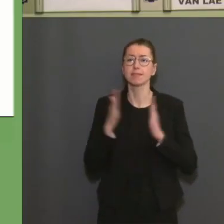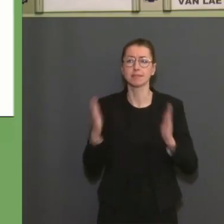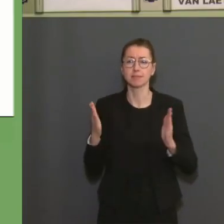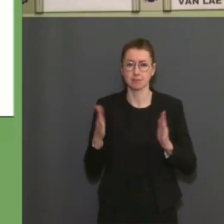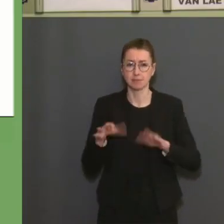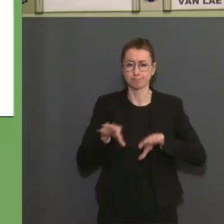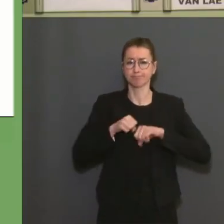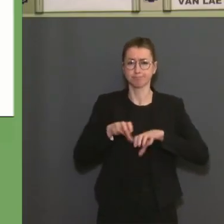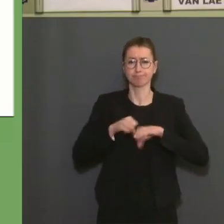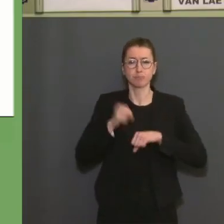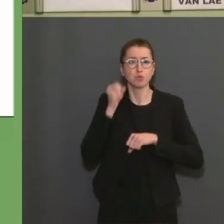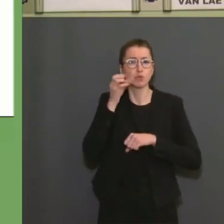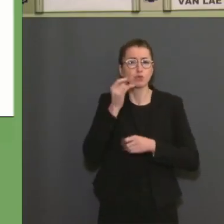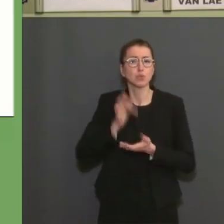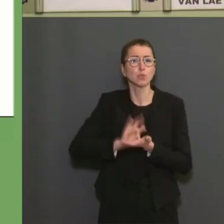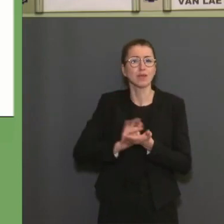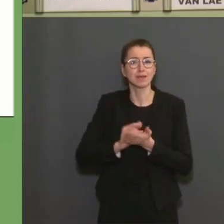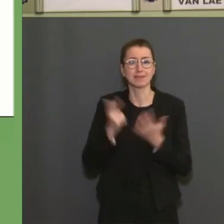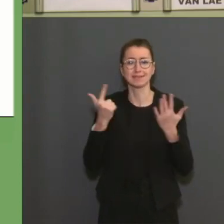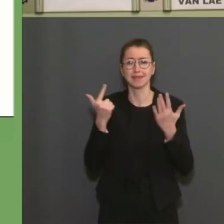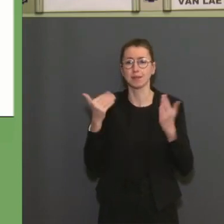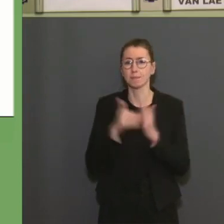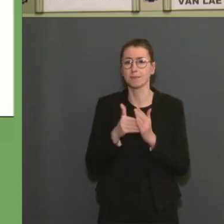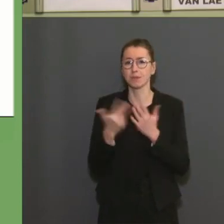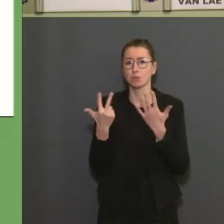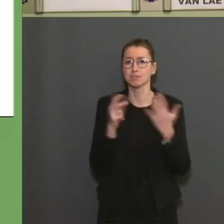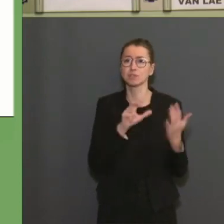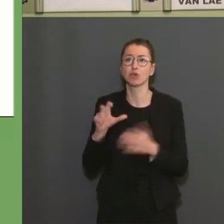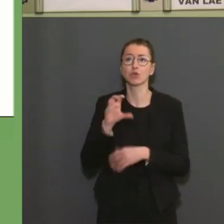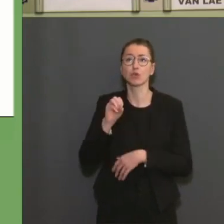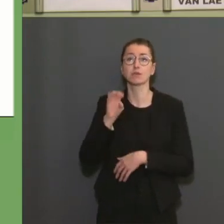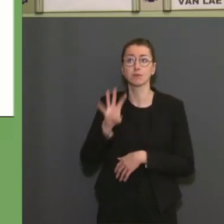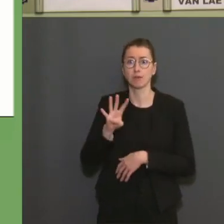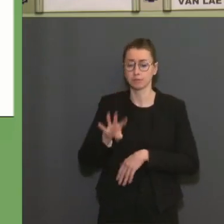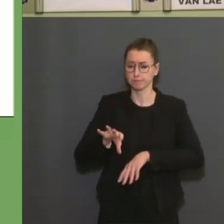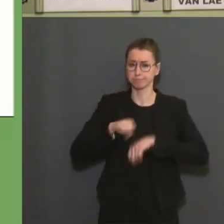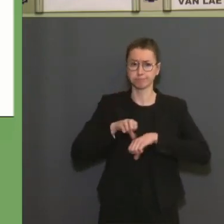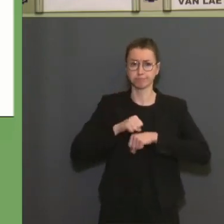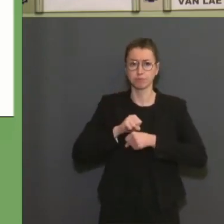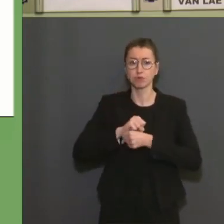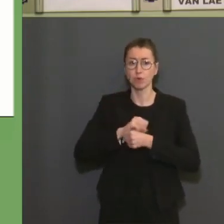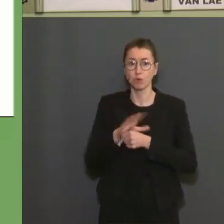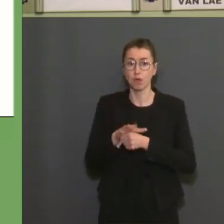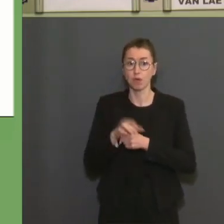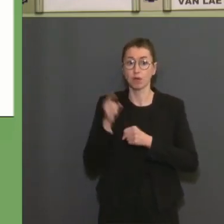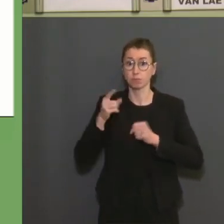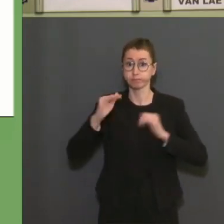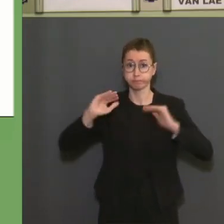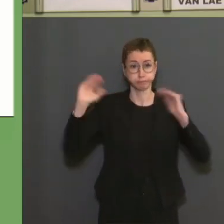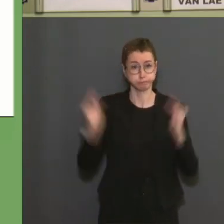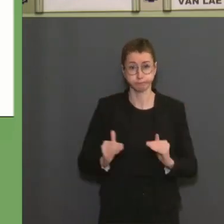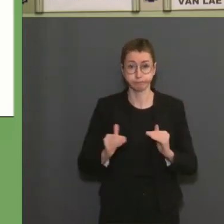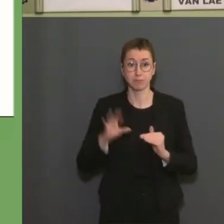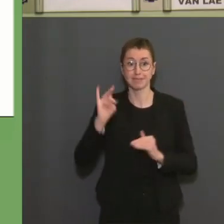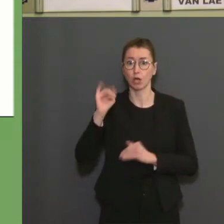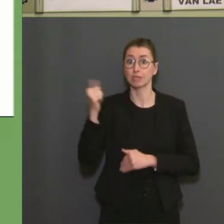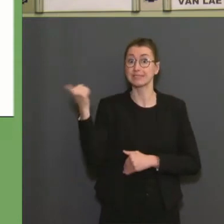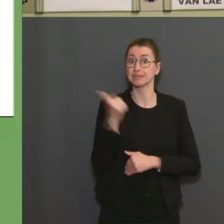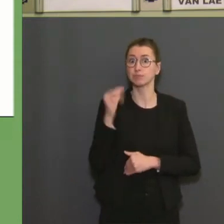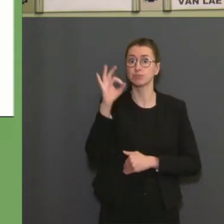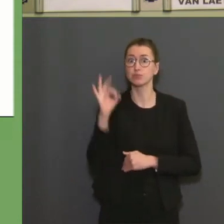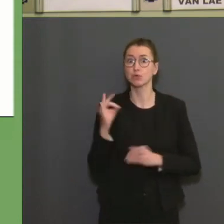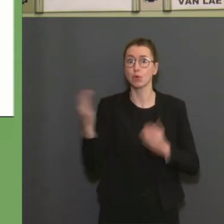834 nouveaux cas, ce qui est une baisse très significative de près de 50%, en l'occurrence